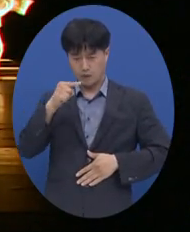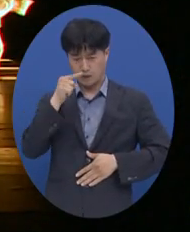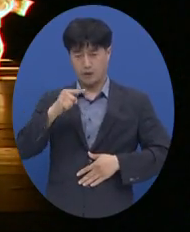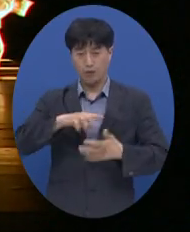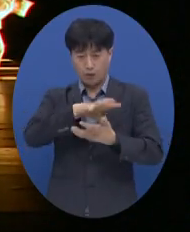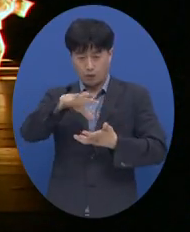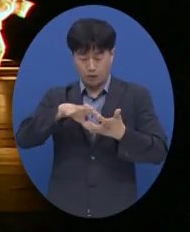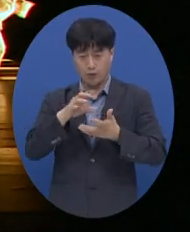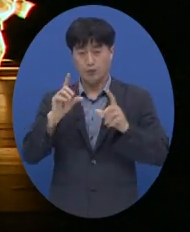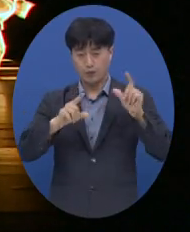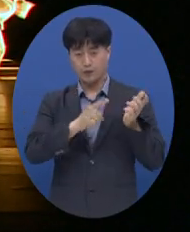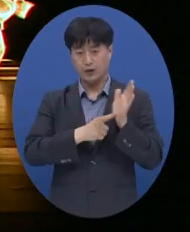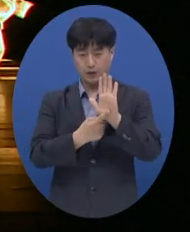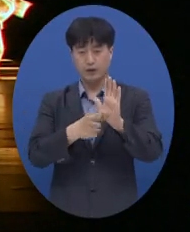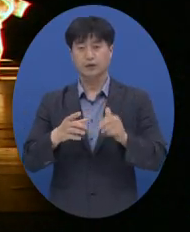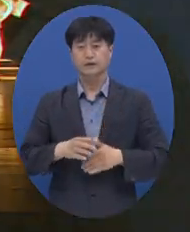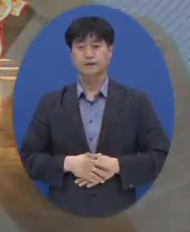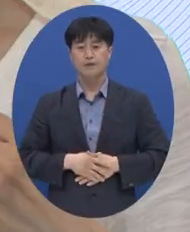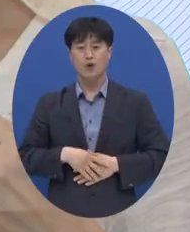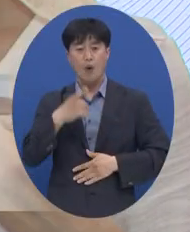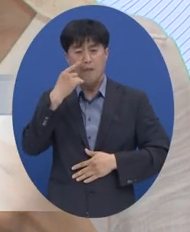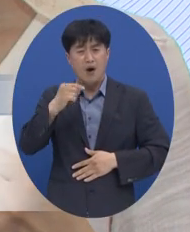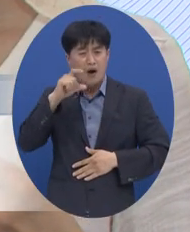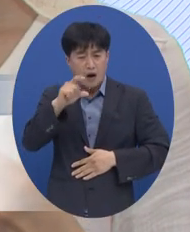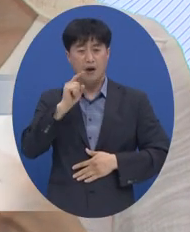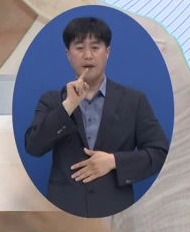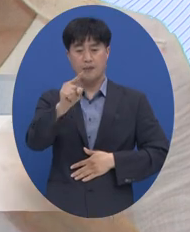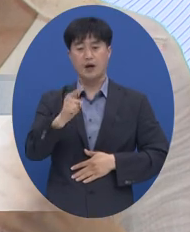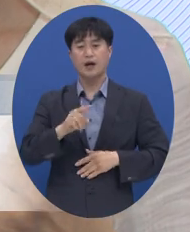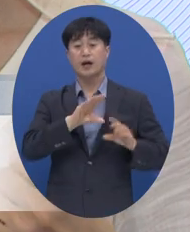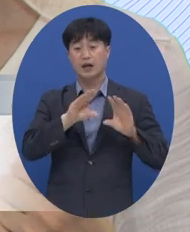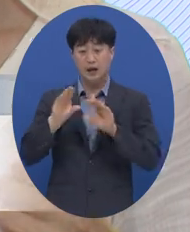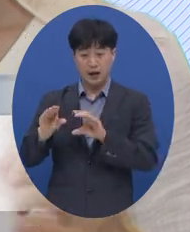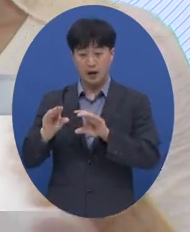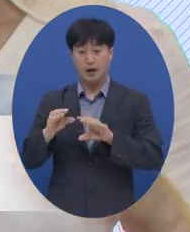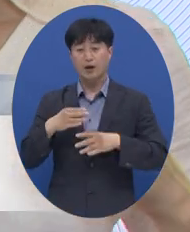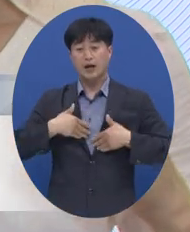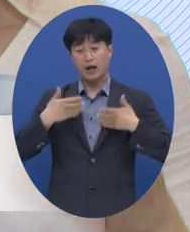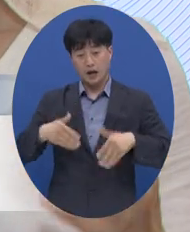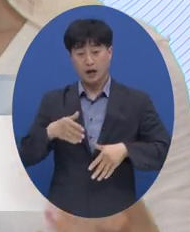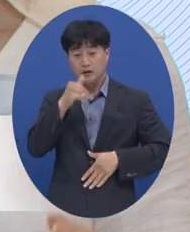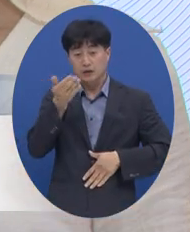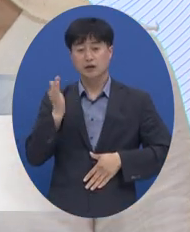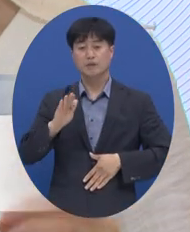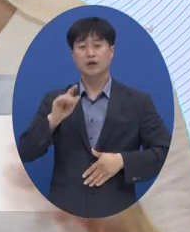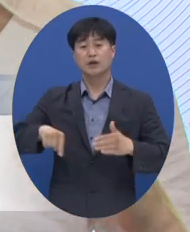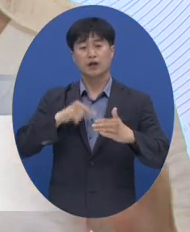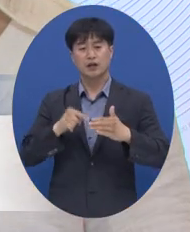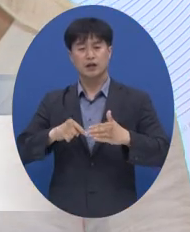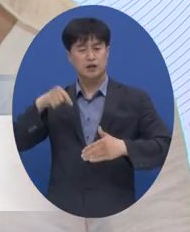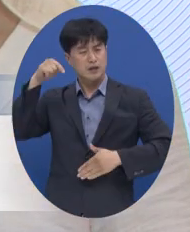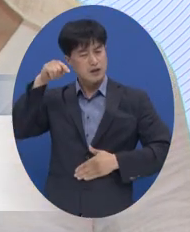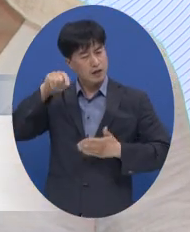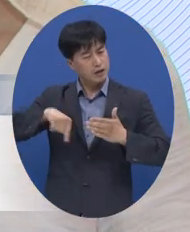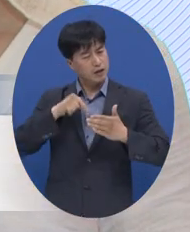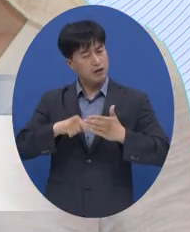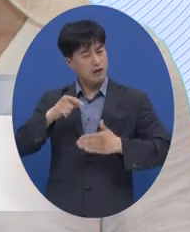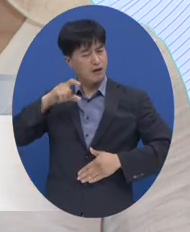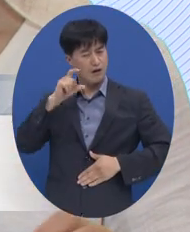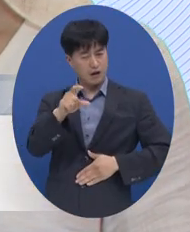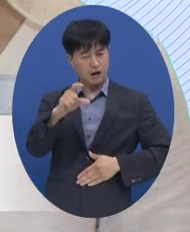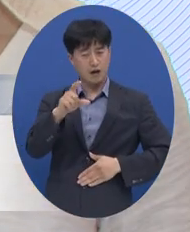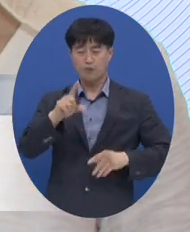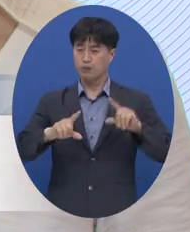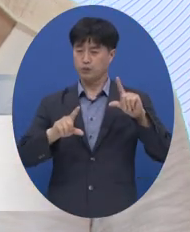공연입니다. 어머니는 강하다고 하잖아요. 연약함과 부드러움이 있지만 그 안에 또그 깊은